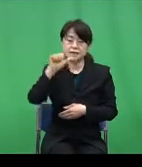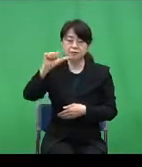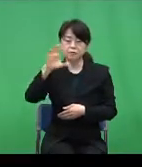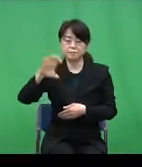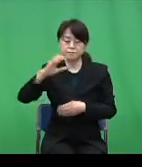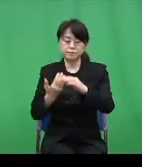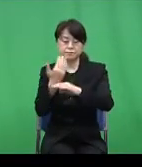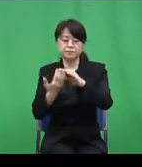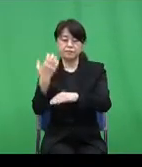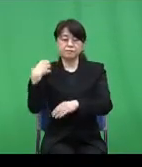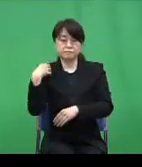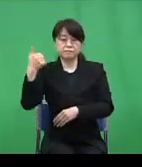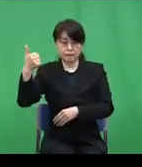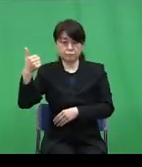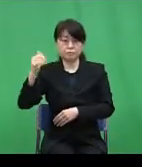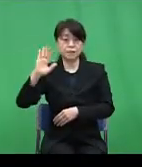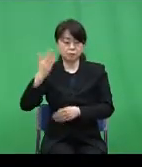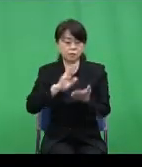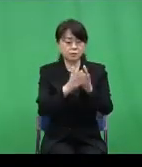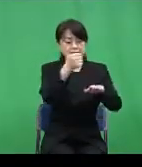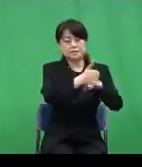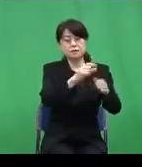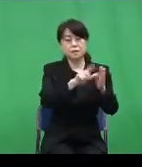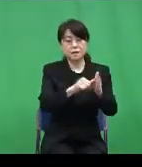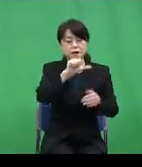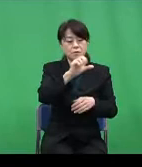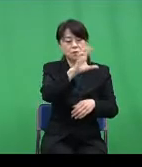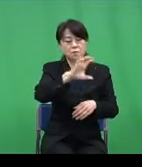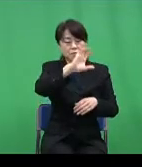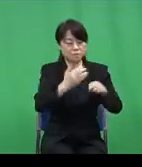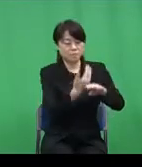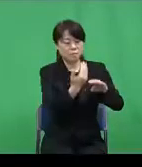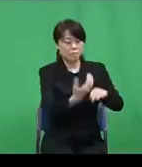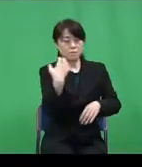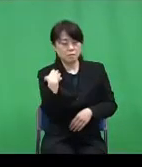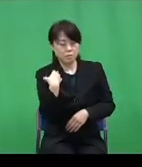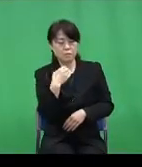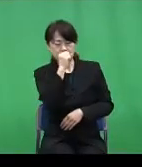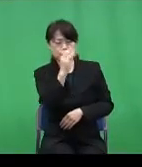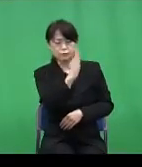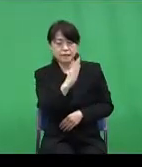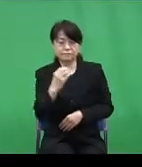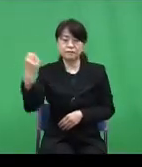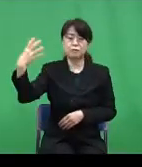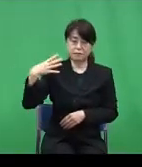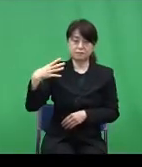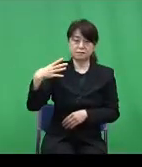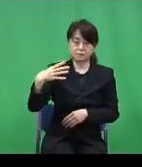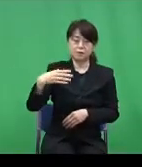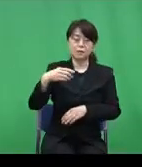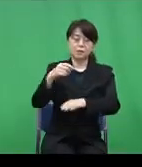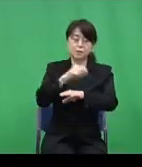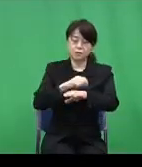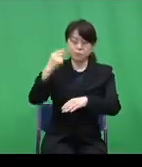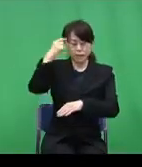事は5000は良くないとおっしゃったり、なかなか独特のご見解の持ち主でいらっしゃ